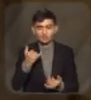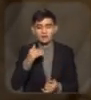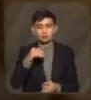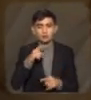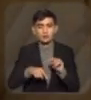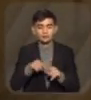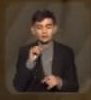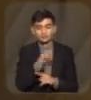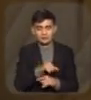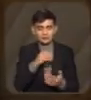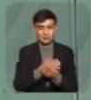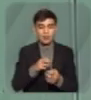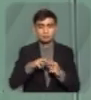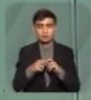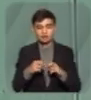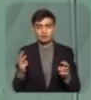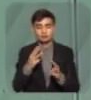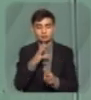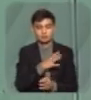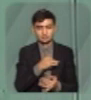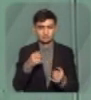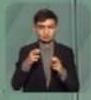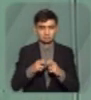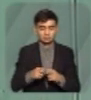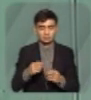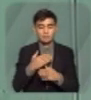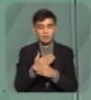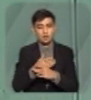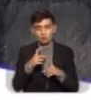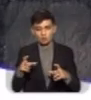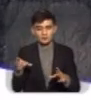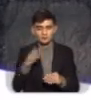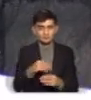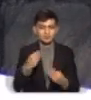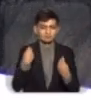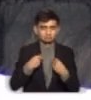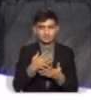родственников. Причины пожара выясняются, неравнодушные граждане помогают материально.